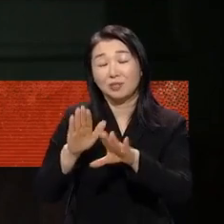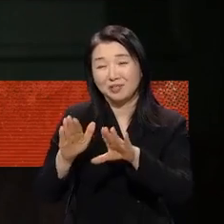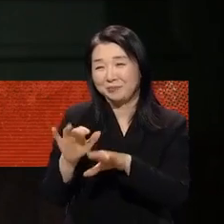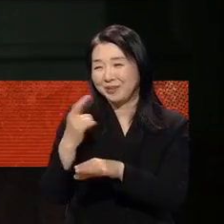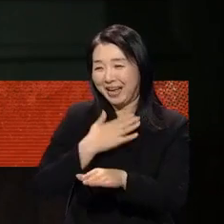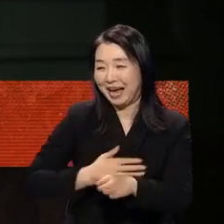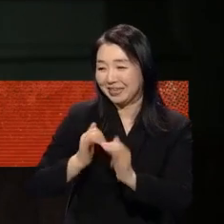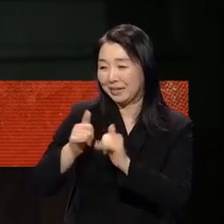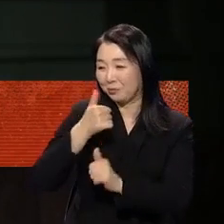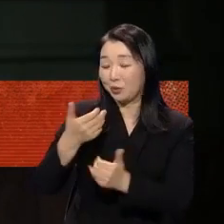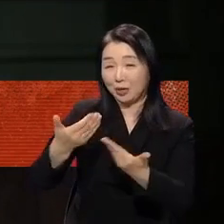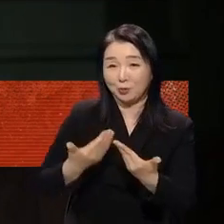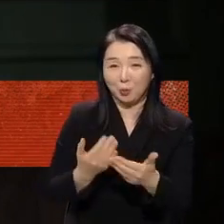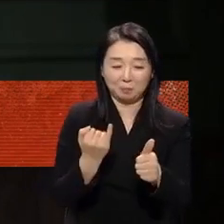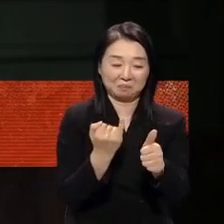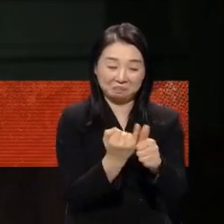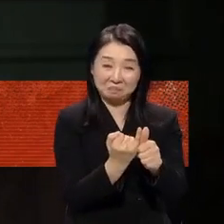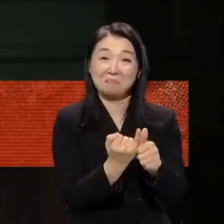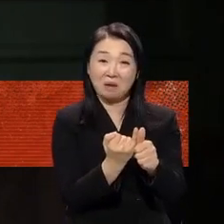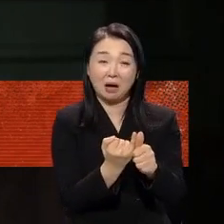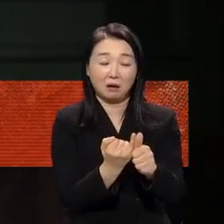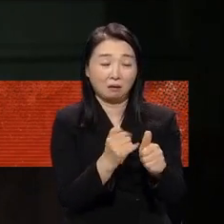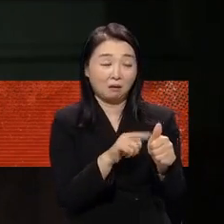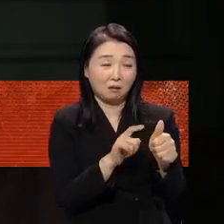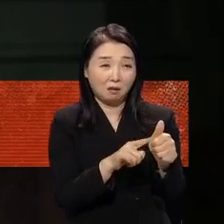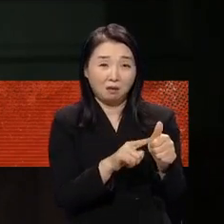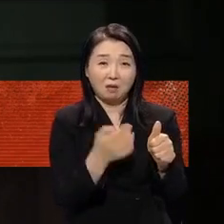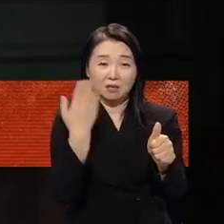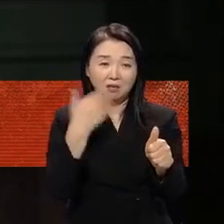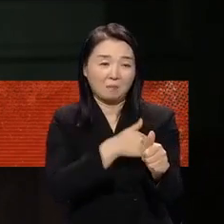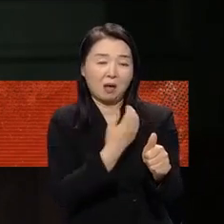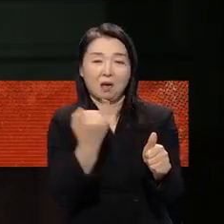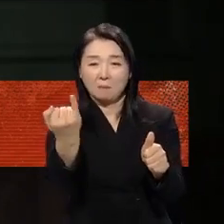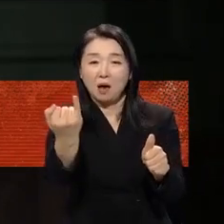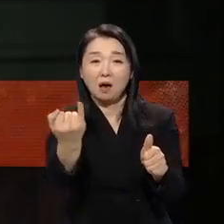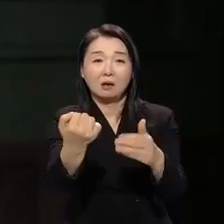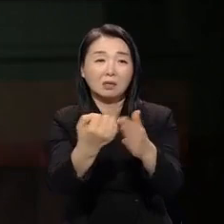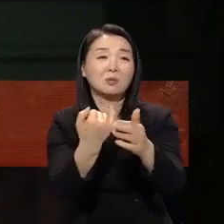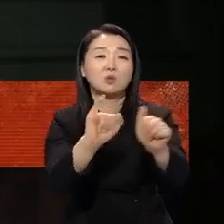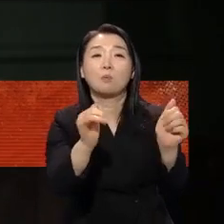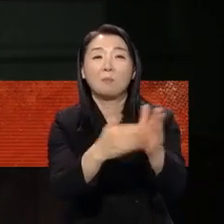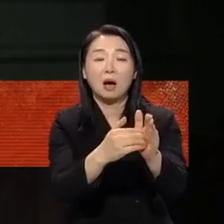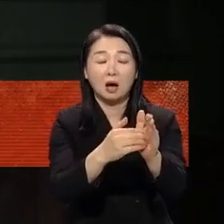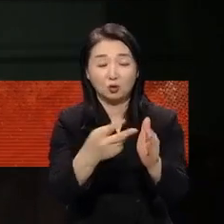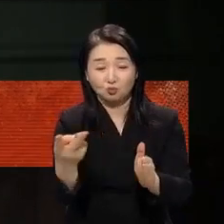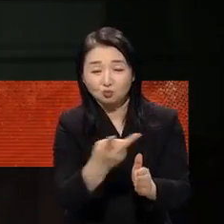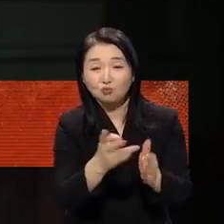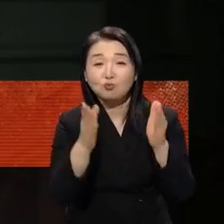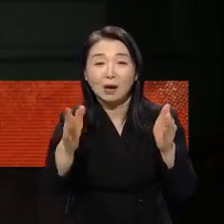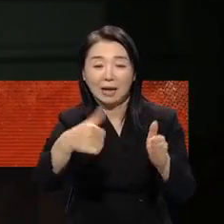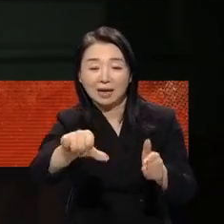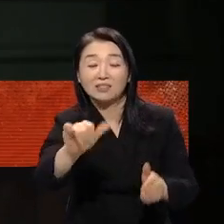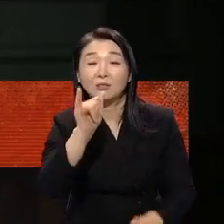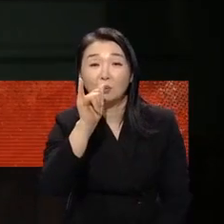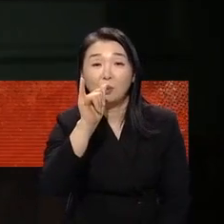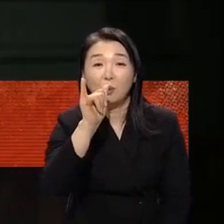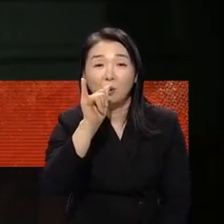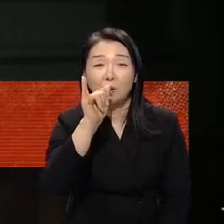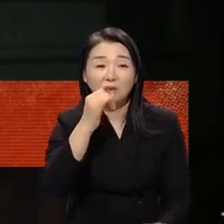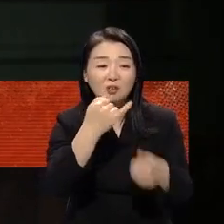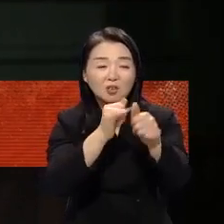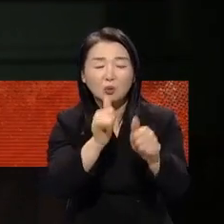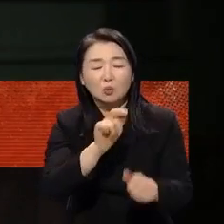만났습니다 그런데 남편은 전 아내의 외도 때문에 이혼을 한 상태였습니다 둘 사이에서 아들도 있었는데 그 이혼